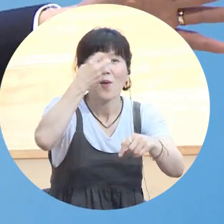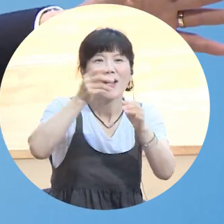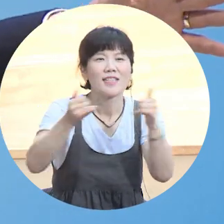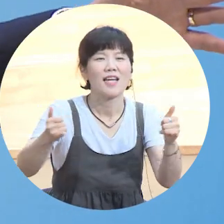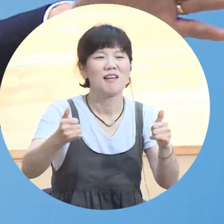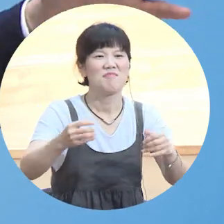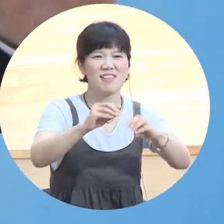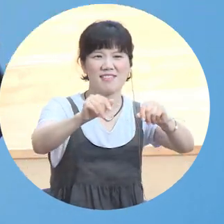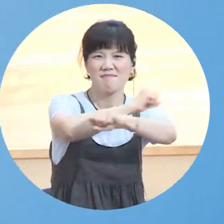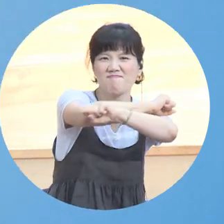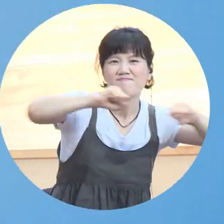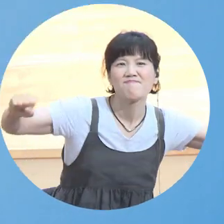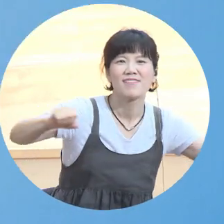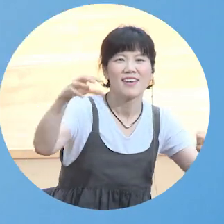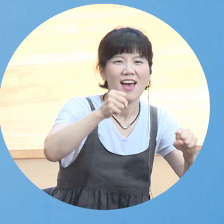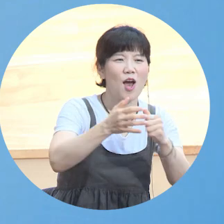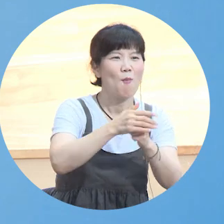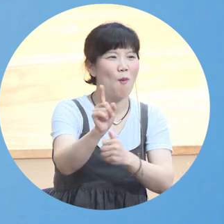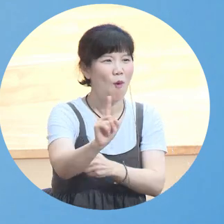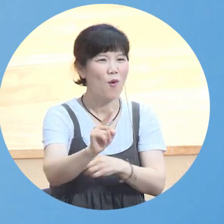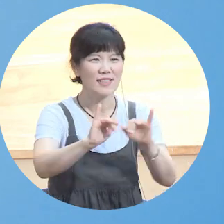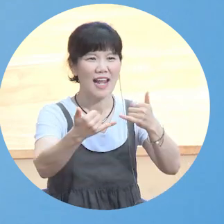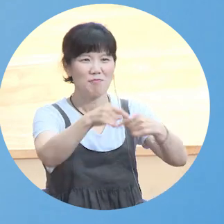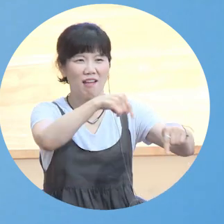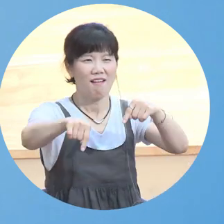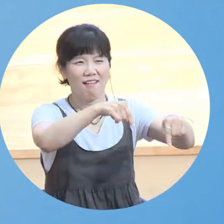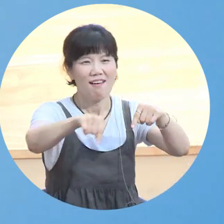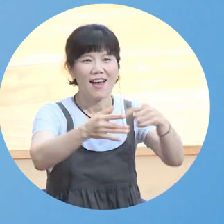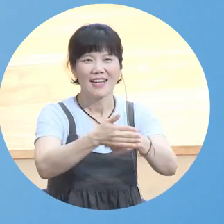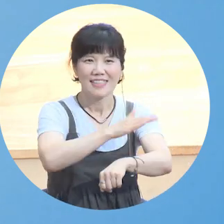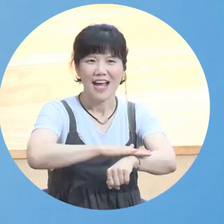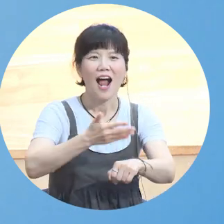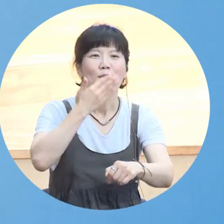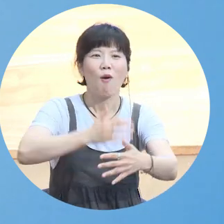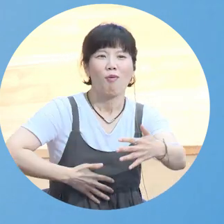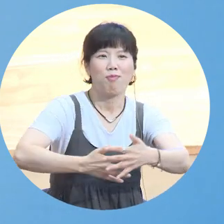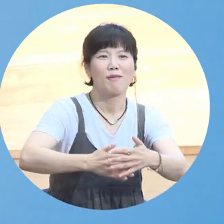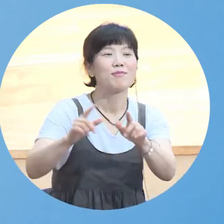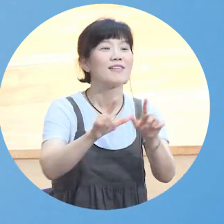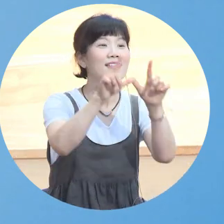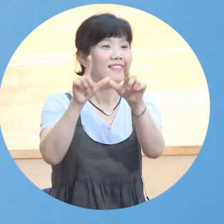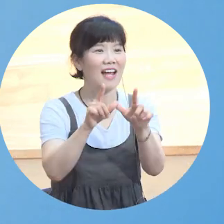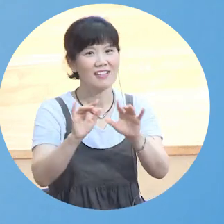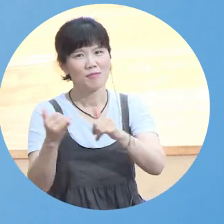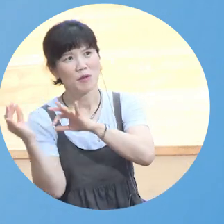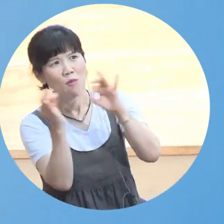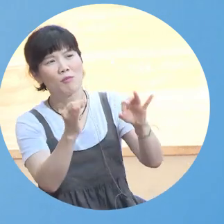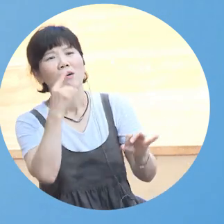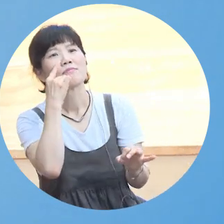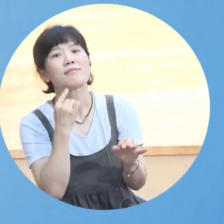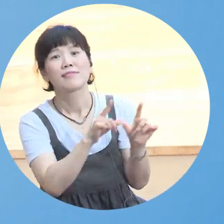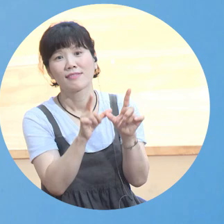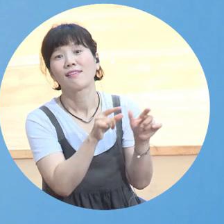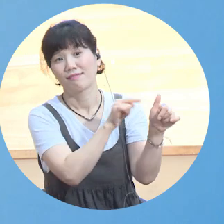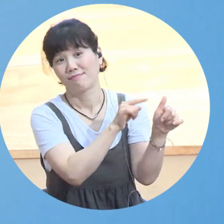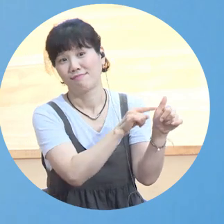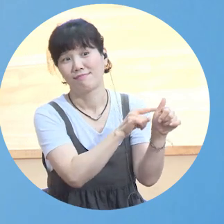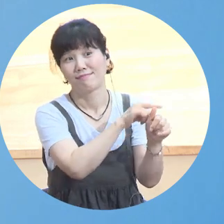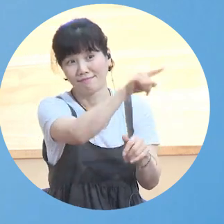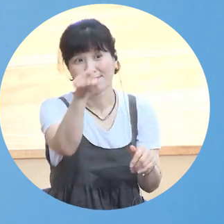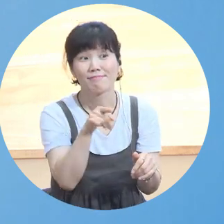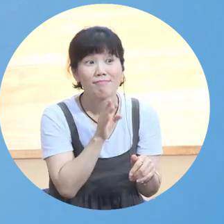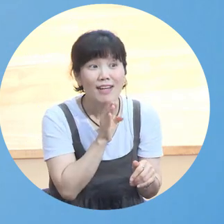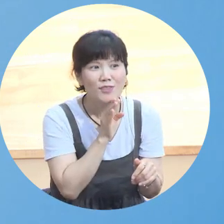사람들을 부려 가면서 잘 먹고 잘 살고 어쩌면 부러움을 사면서 그렇게 살았죠 딱 정확한 고성 향이에요